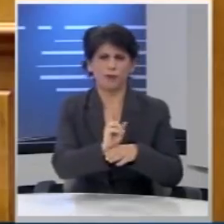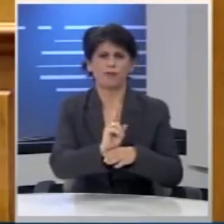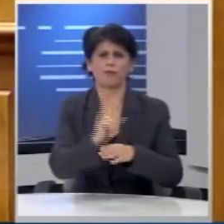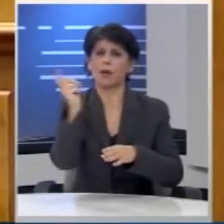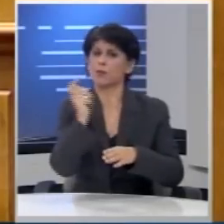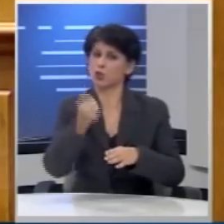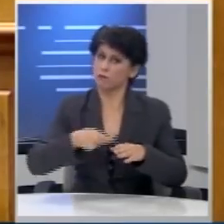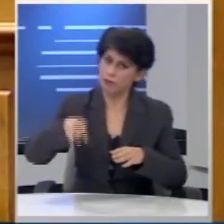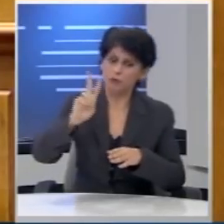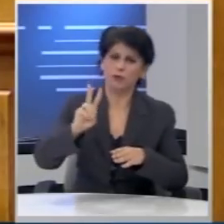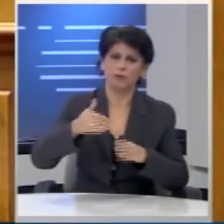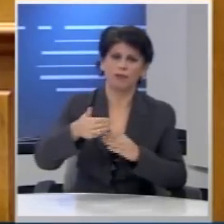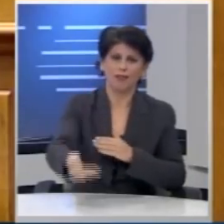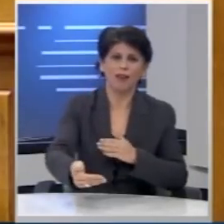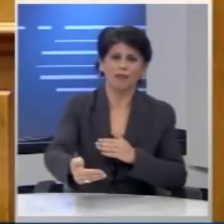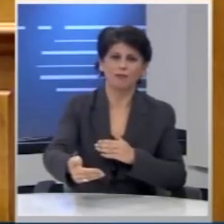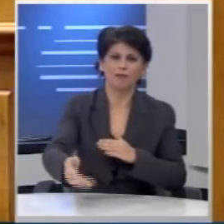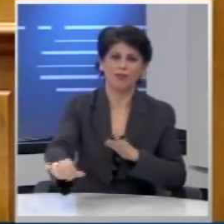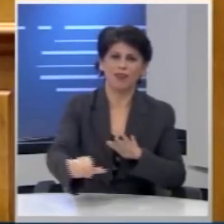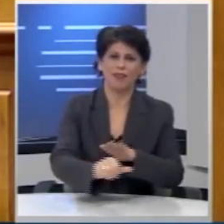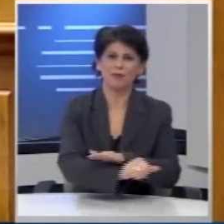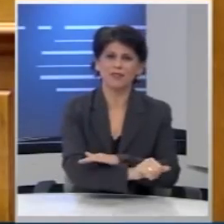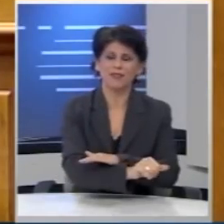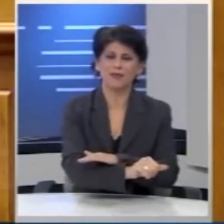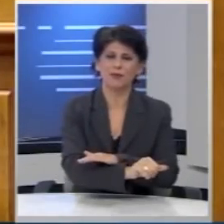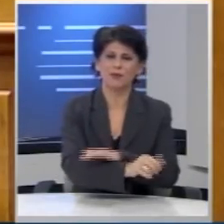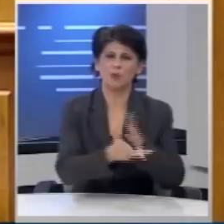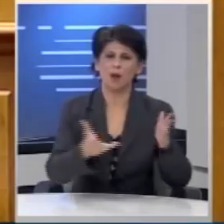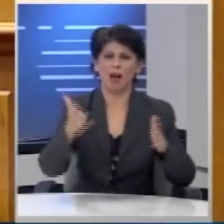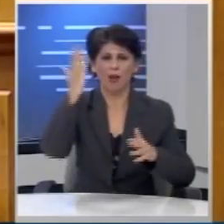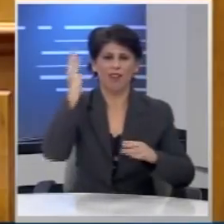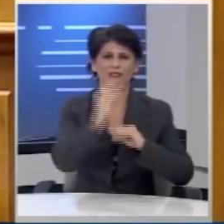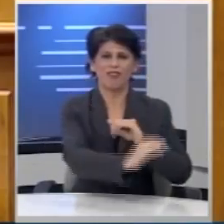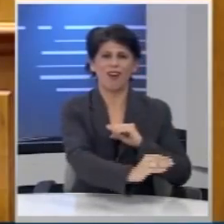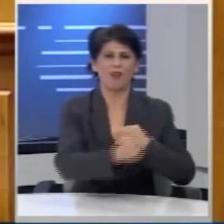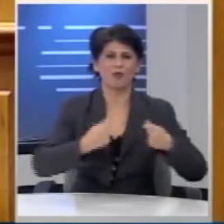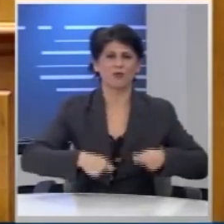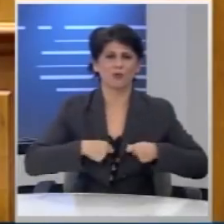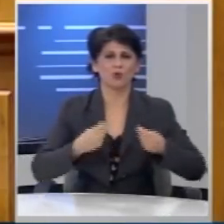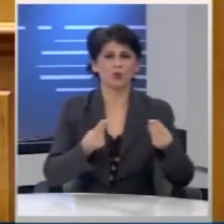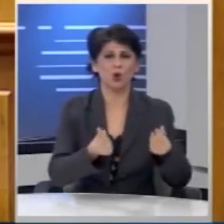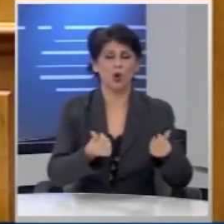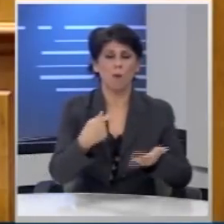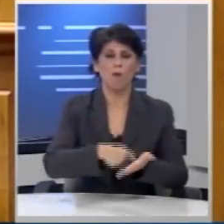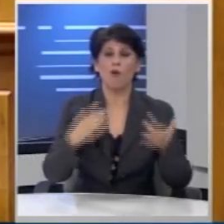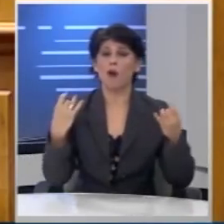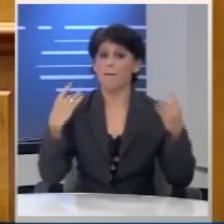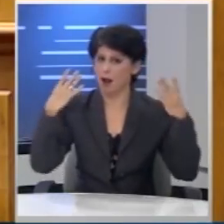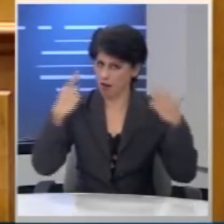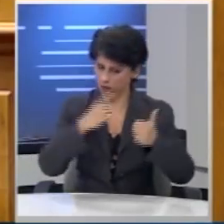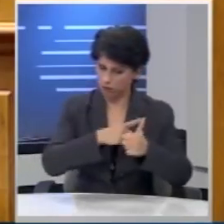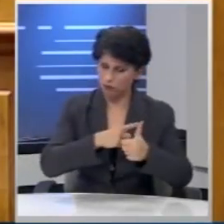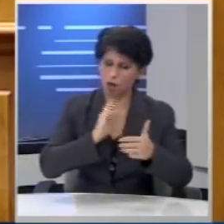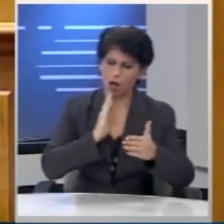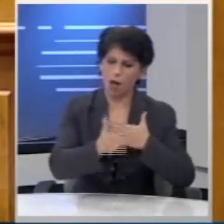το μισθό και αμέσως μετά τον επιστρέφεται πίσω στο μεγάλο κεφάλαιο με τη μορφή των φοροαπαλλαγών